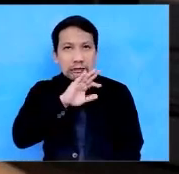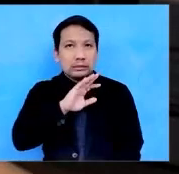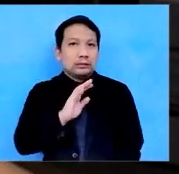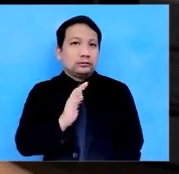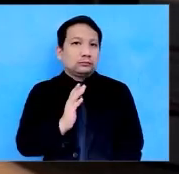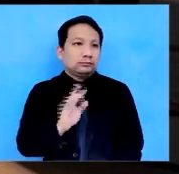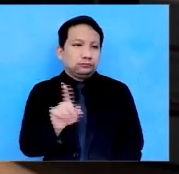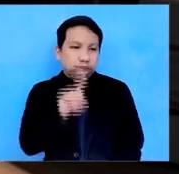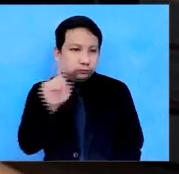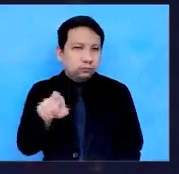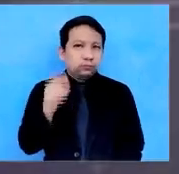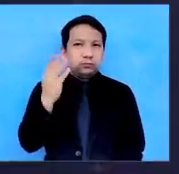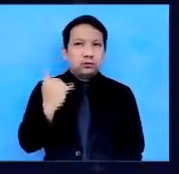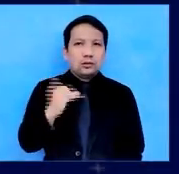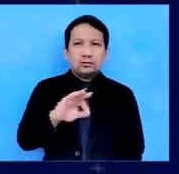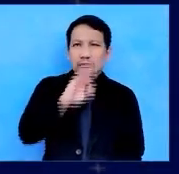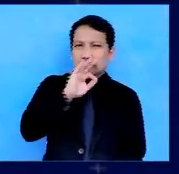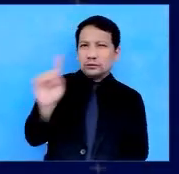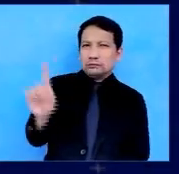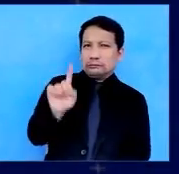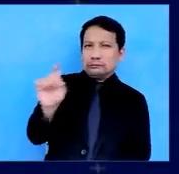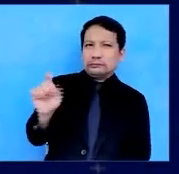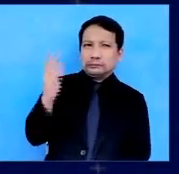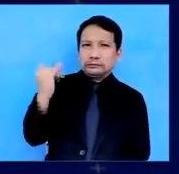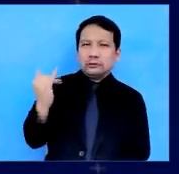nakaka-question ba? It's questionable.